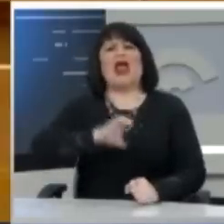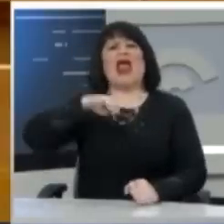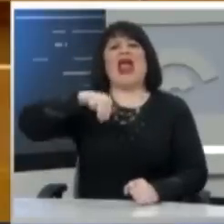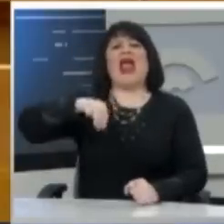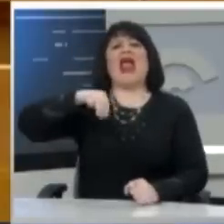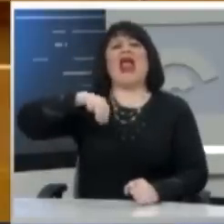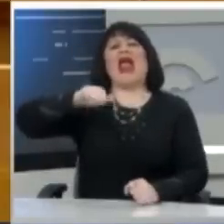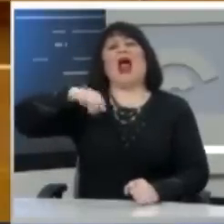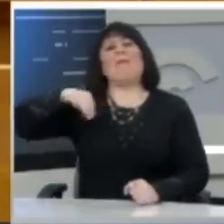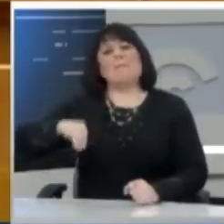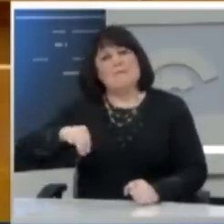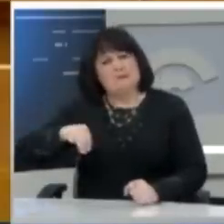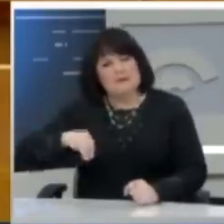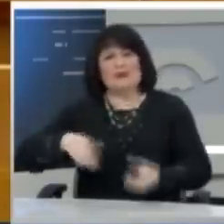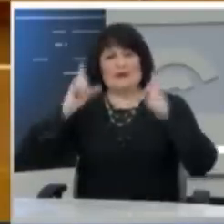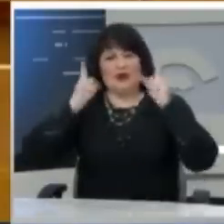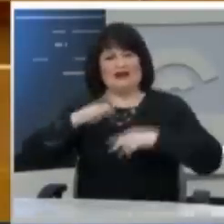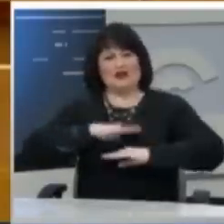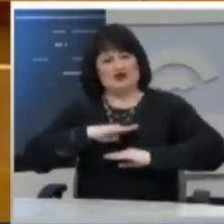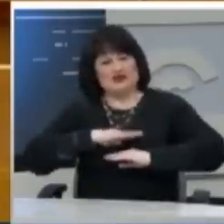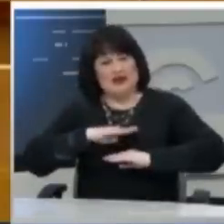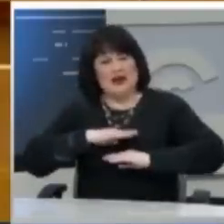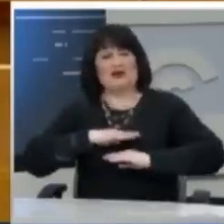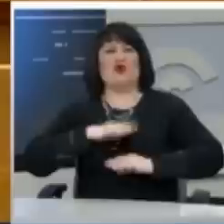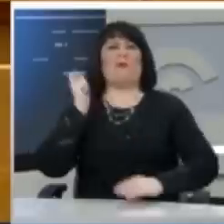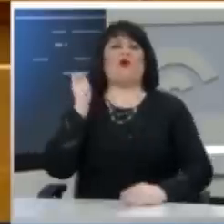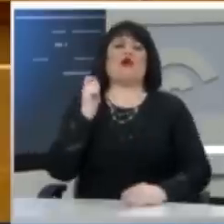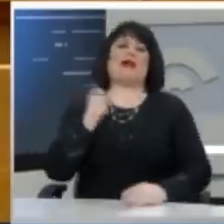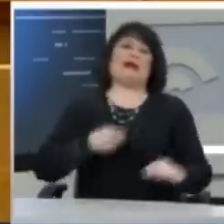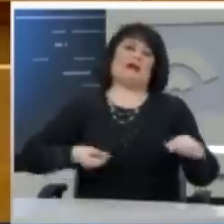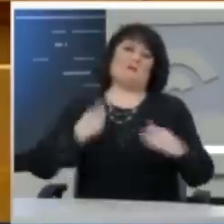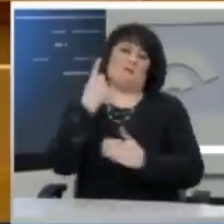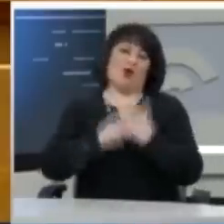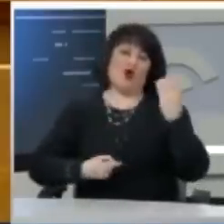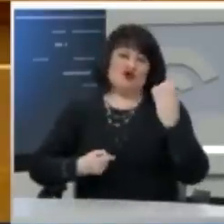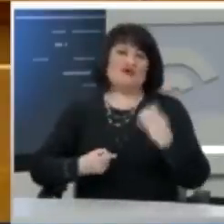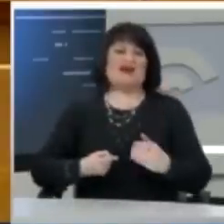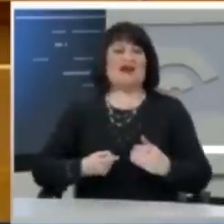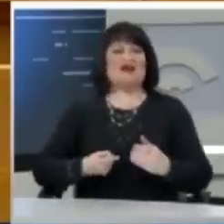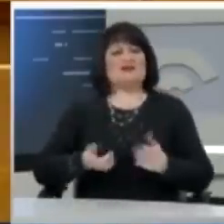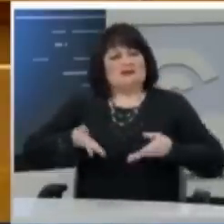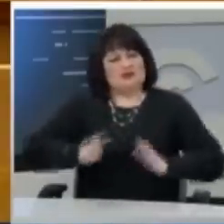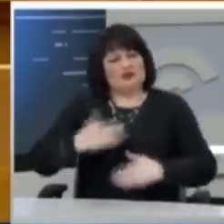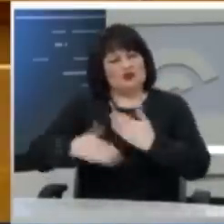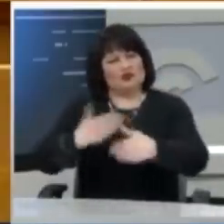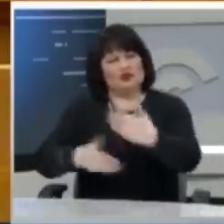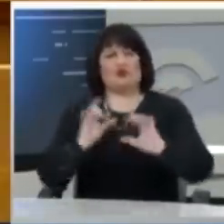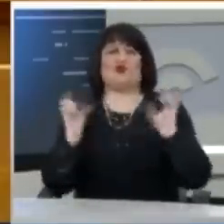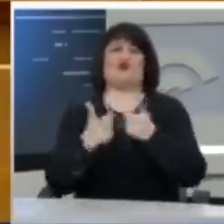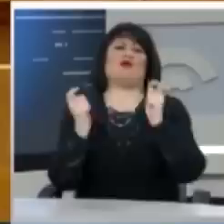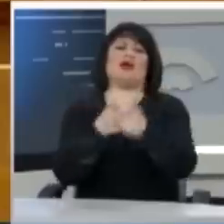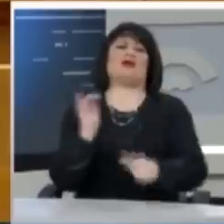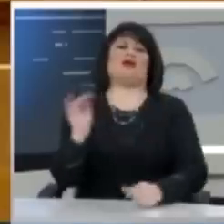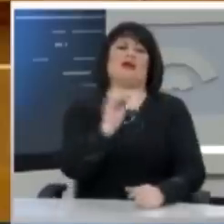εθνικής αντίστασης, του δημοκρατικού στρατού, στους πολιτικούς πρόσφυγες, στους απογόνους τους, στις οικογένειές